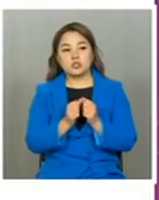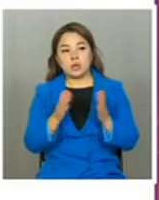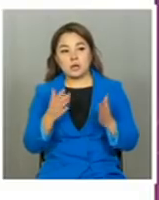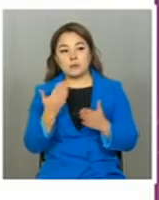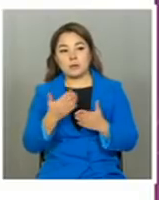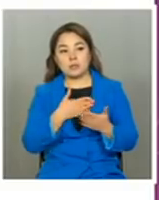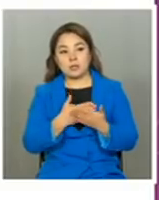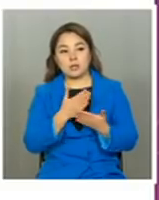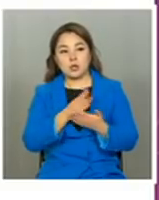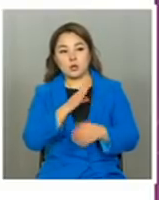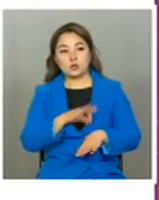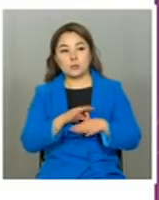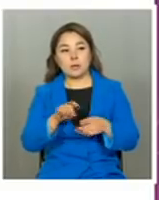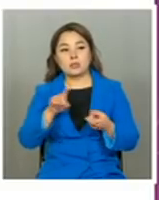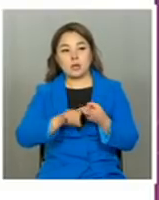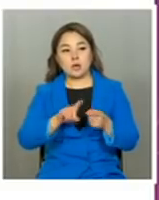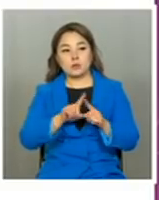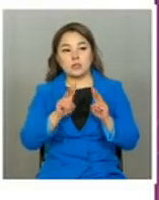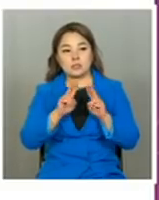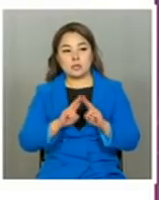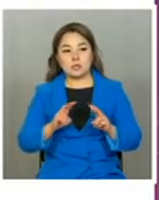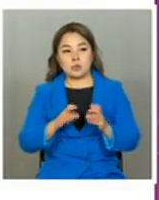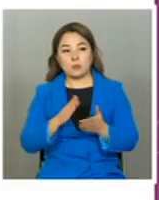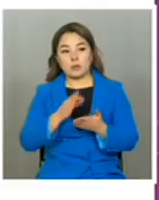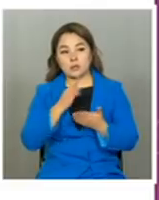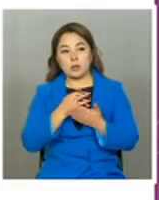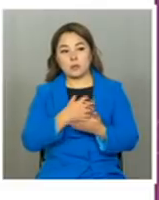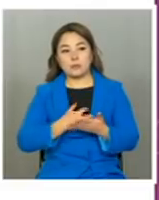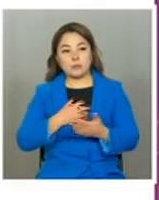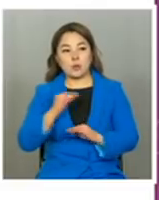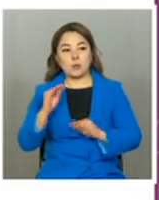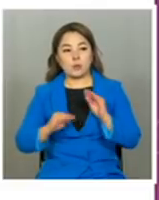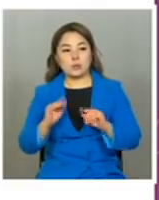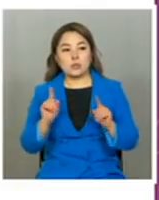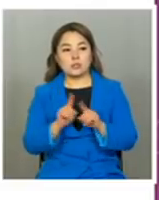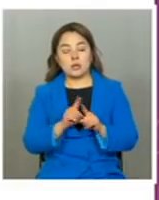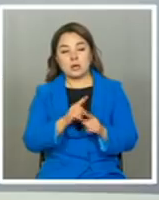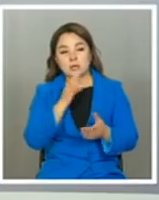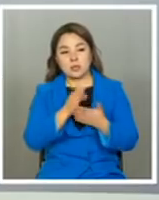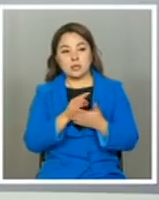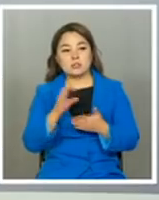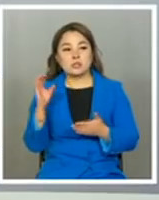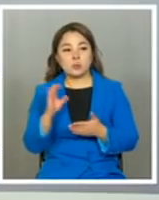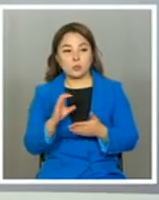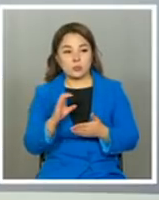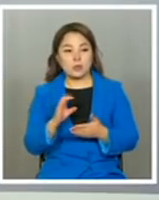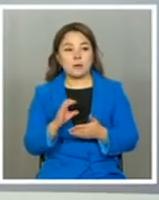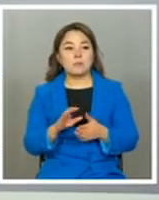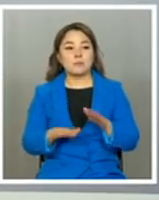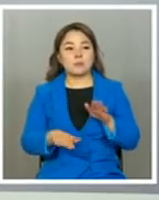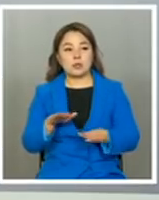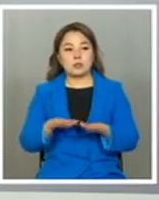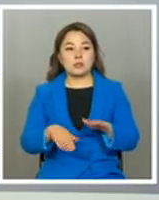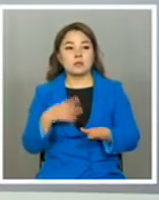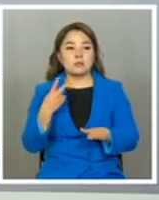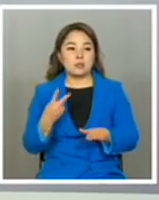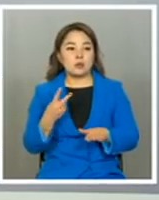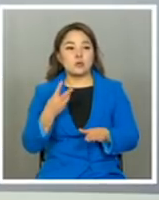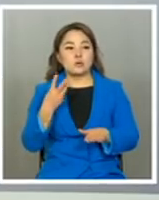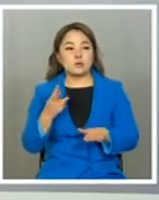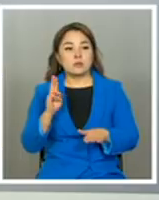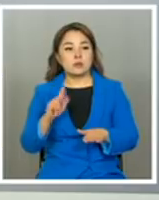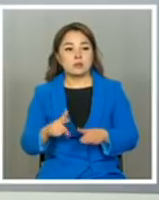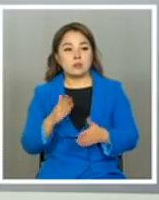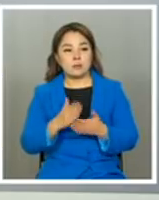бұлшықет жұмысының тәуелділігін зерттеу. Қажетті құрал-жабдықтар – секундомер, массасы 2 және 3